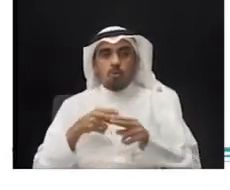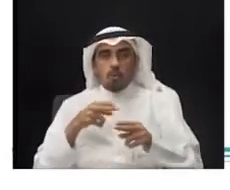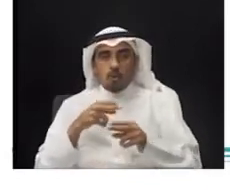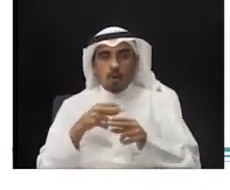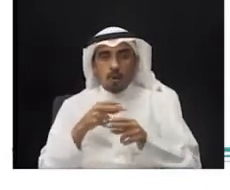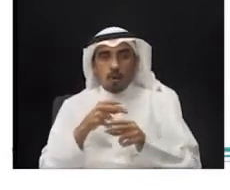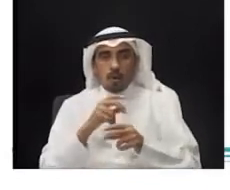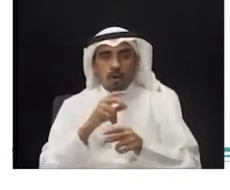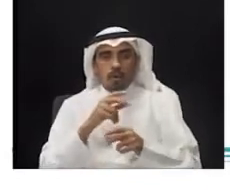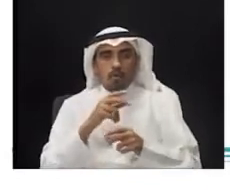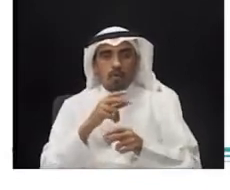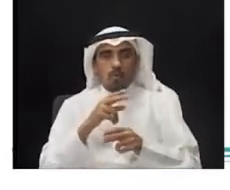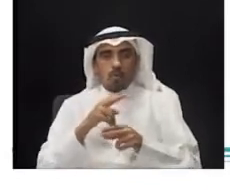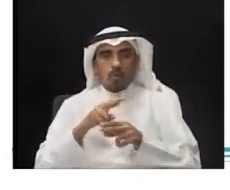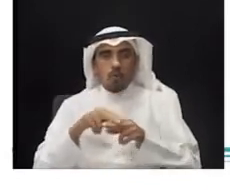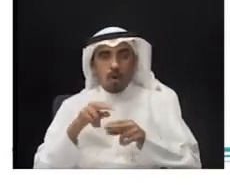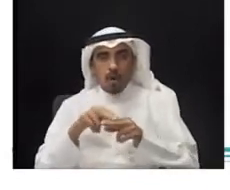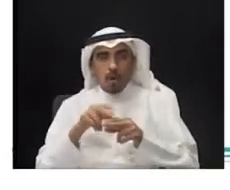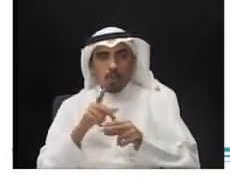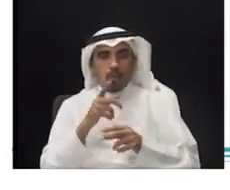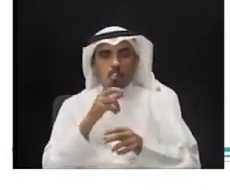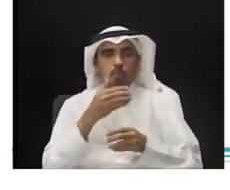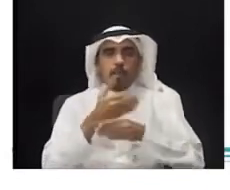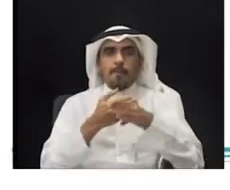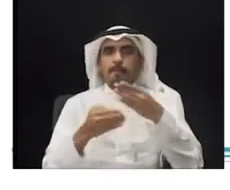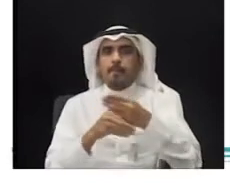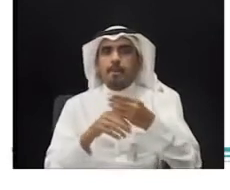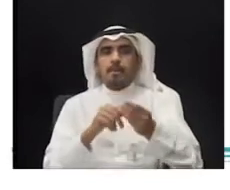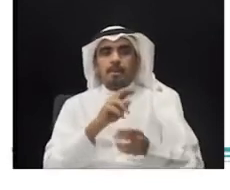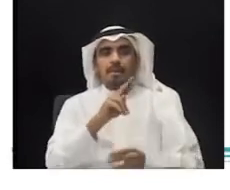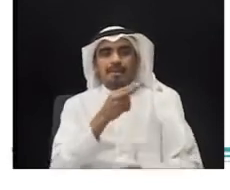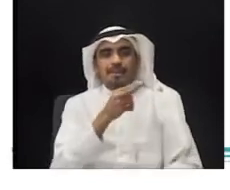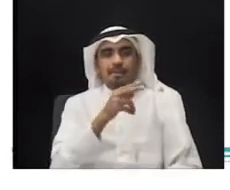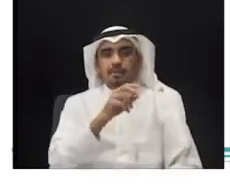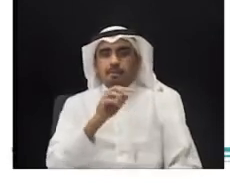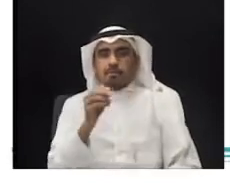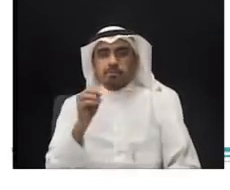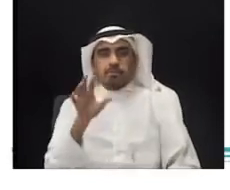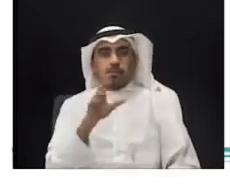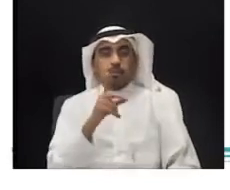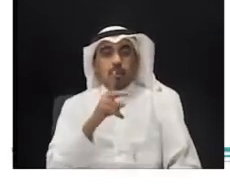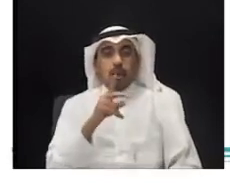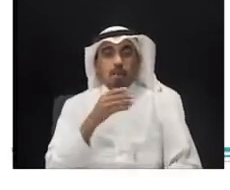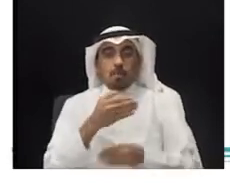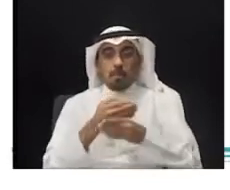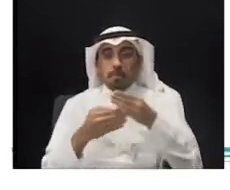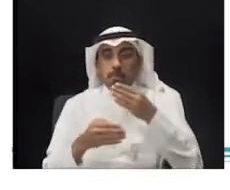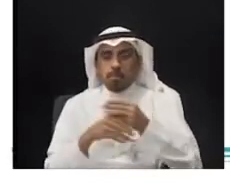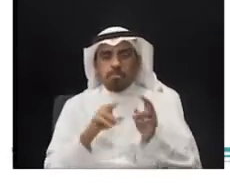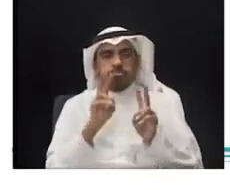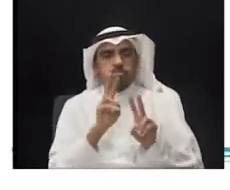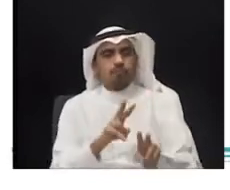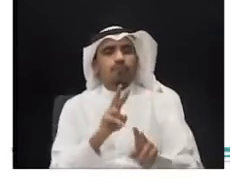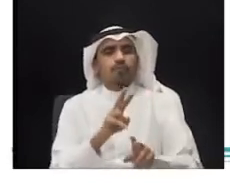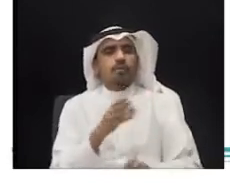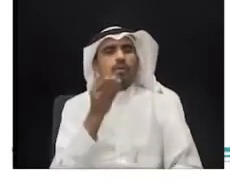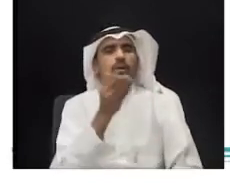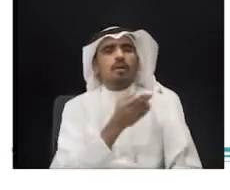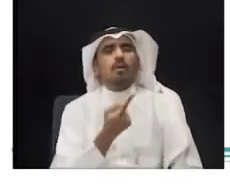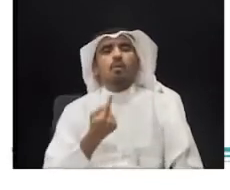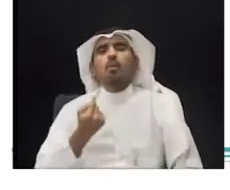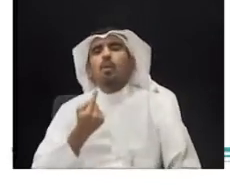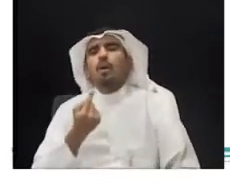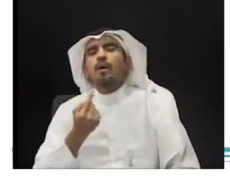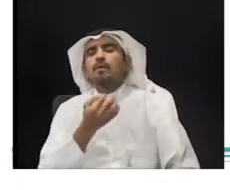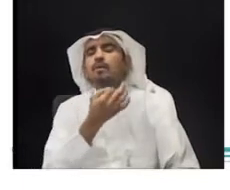ومنفيات. المعرب هو ما تتغير حركته بتغير موقعه الإعرابي، والمبني هو ما